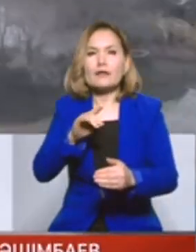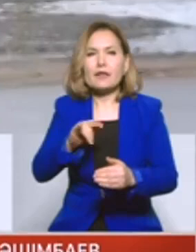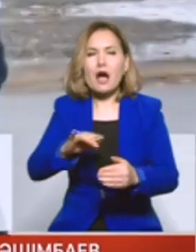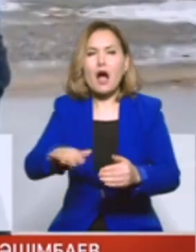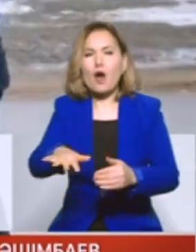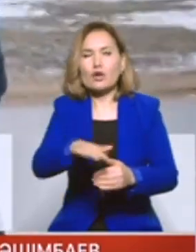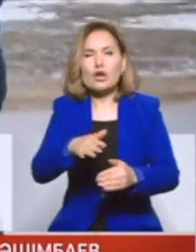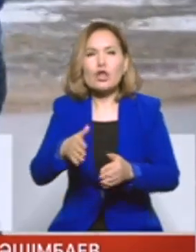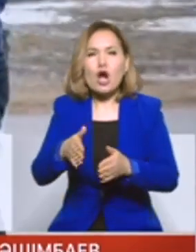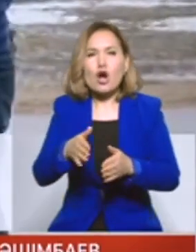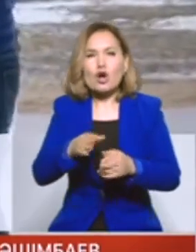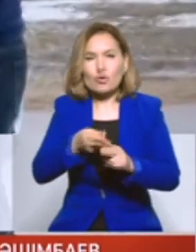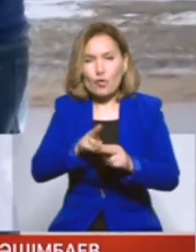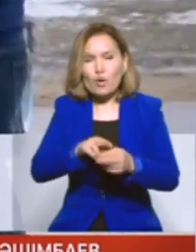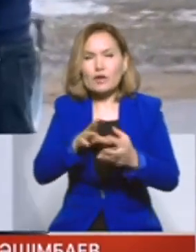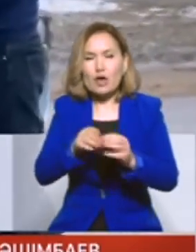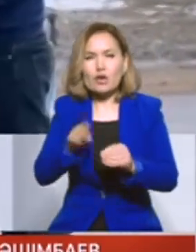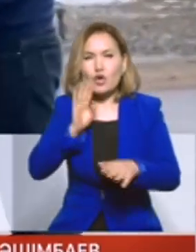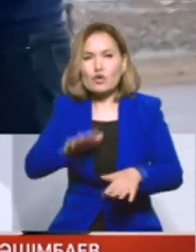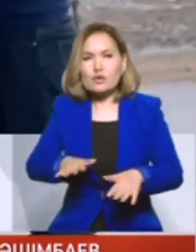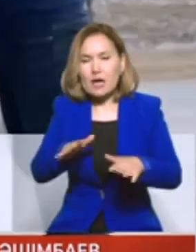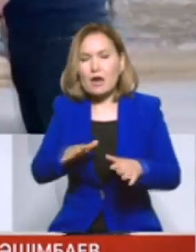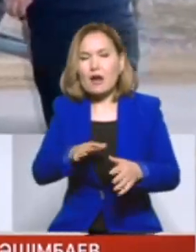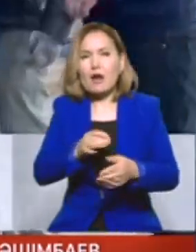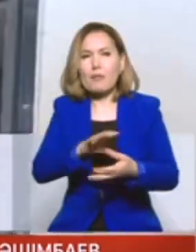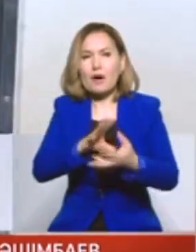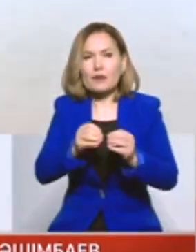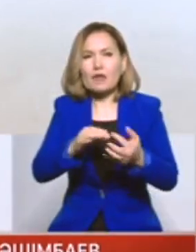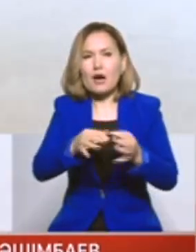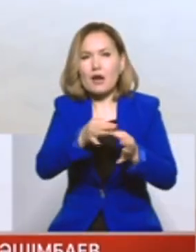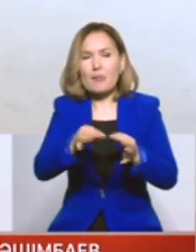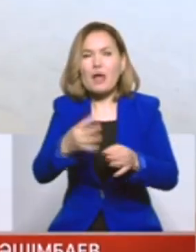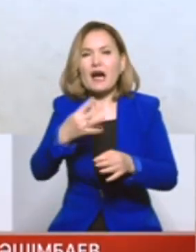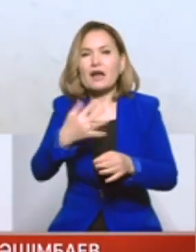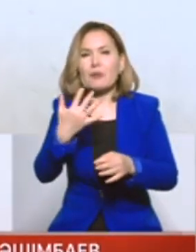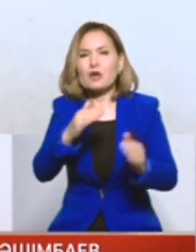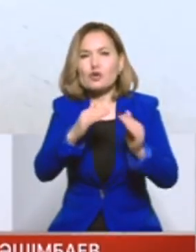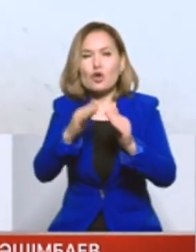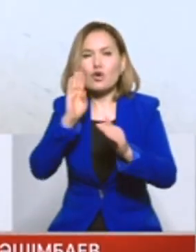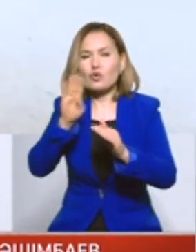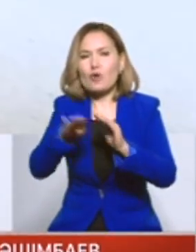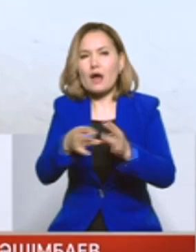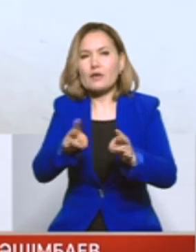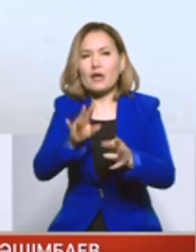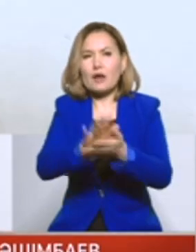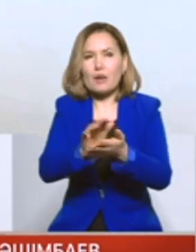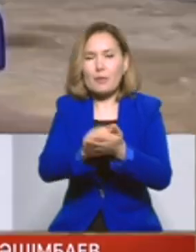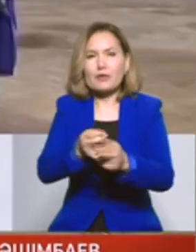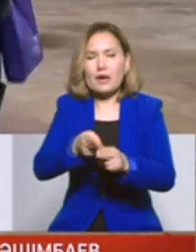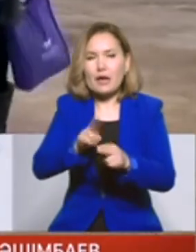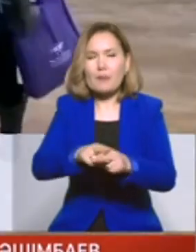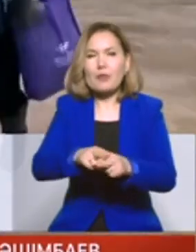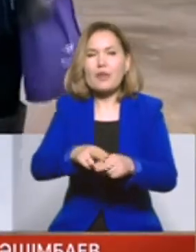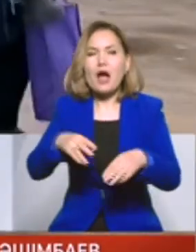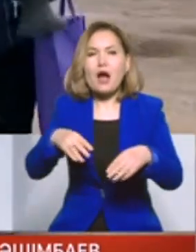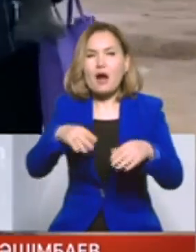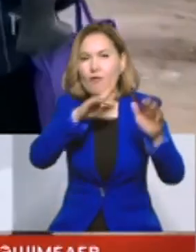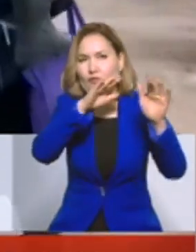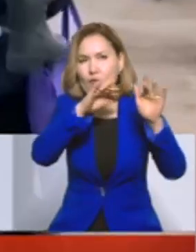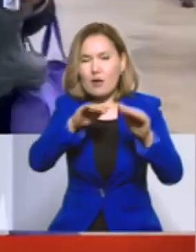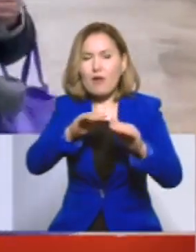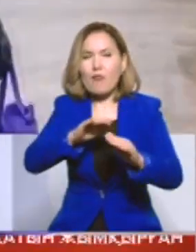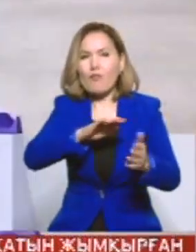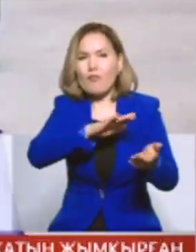ауданында Жолдыбол өзені арнасынан асып, Иванковка ауылындағы 45 үйге қарғын су кірді. Бұған егістіктегі қардың